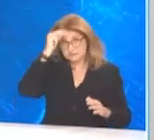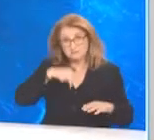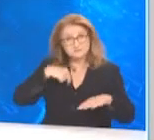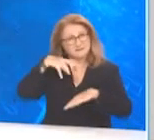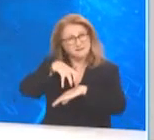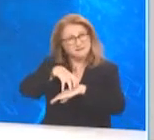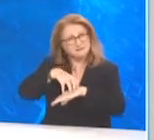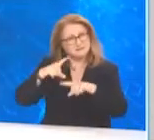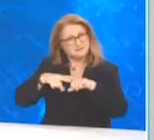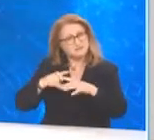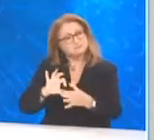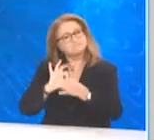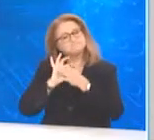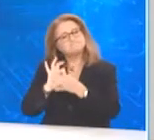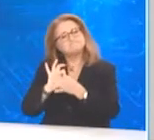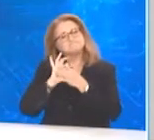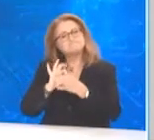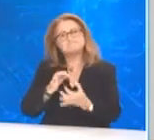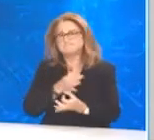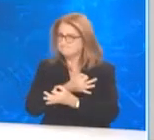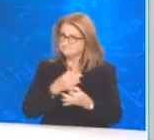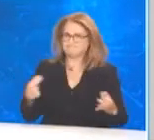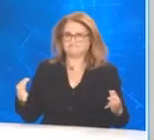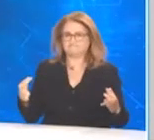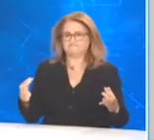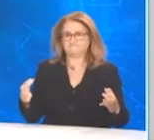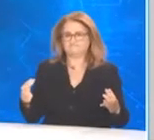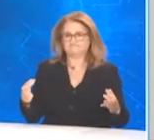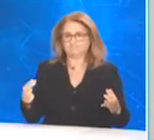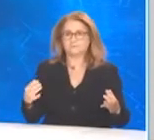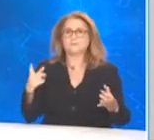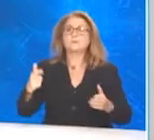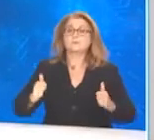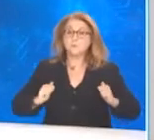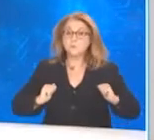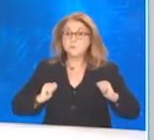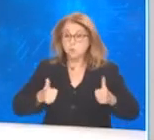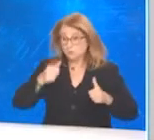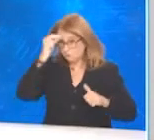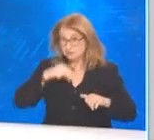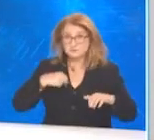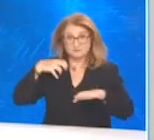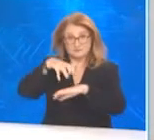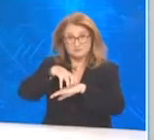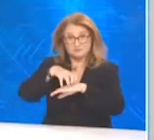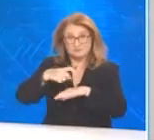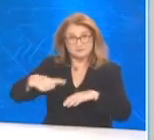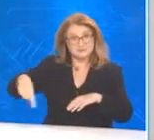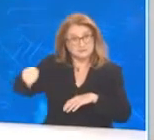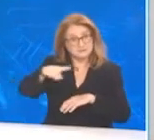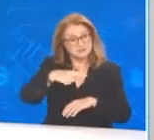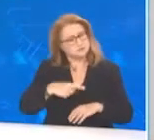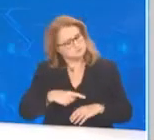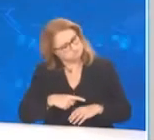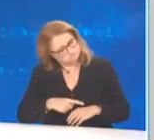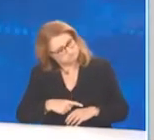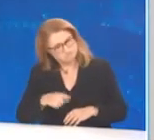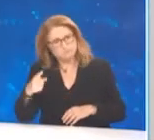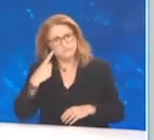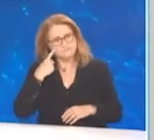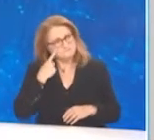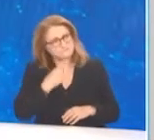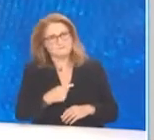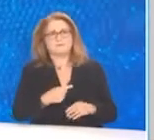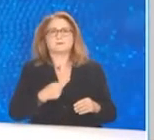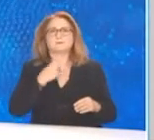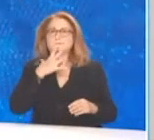Ελλάδος είναι εξαιρετική. Οι πρωτοβουλίες της Εκκλησίας της Ελλάδος έρχονται να αποδείξουν τον μοναδικό